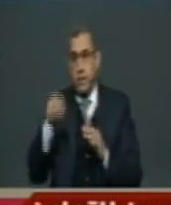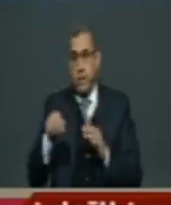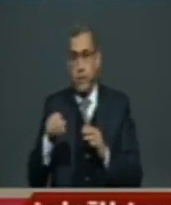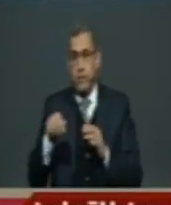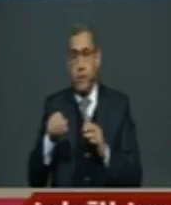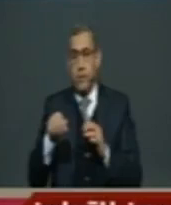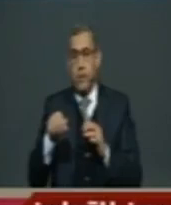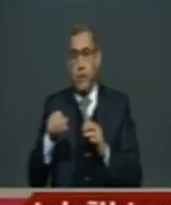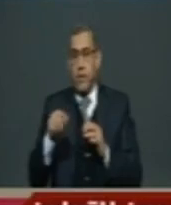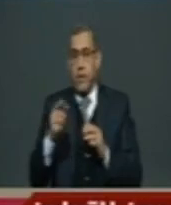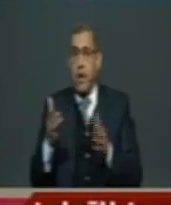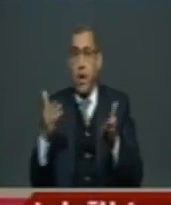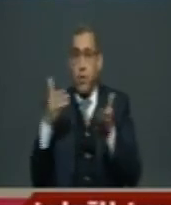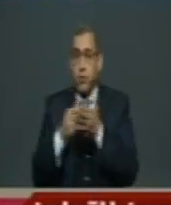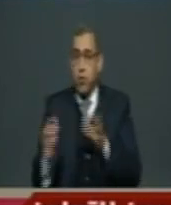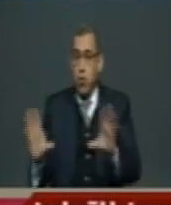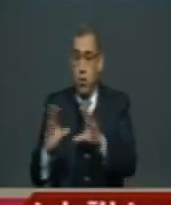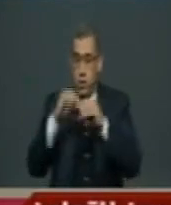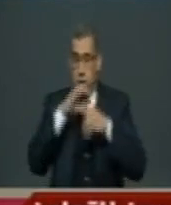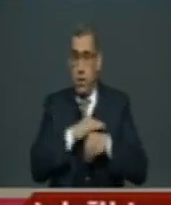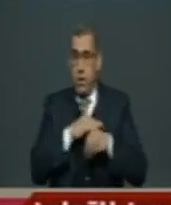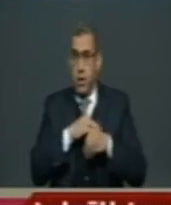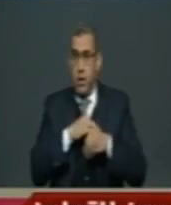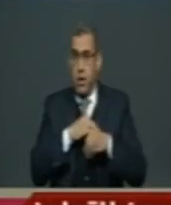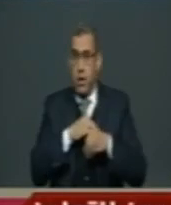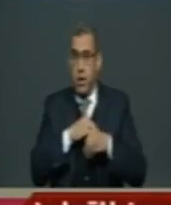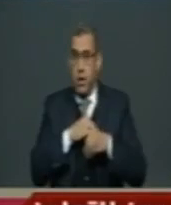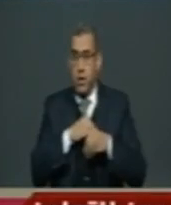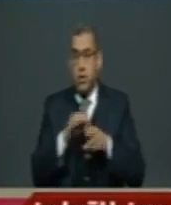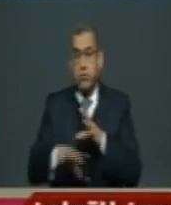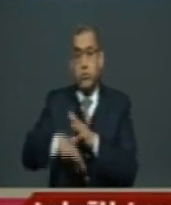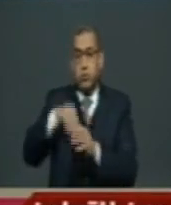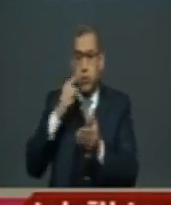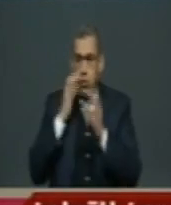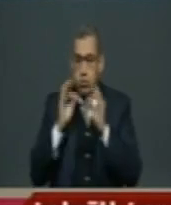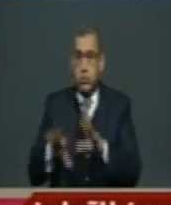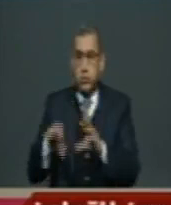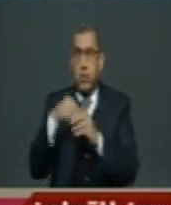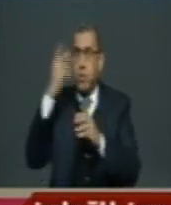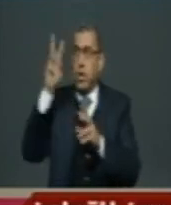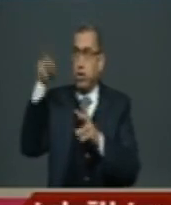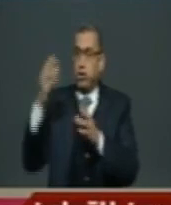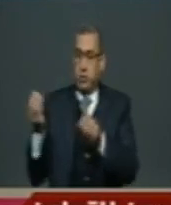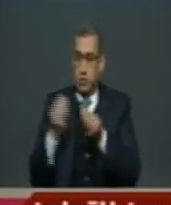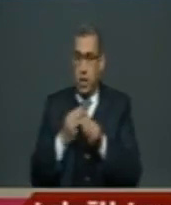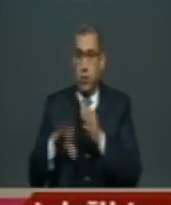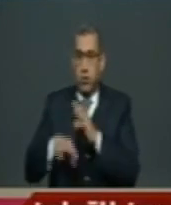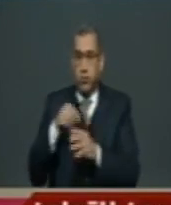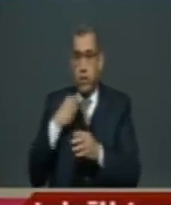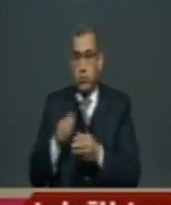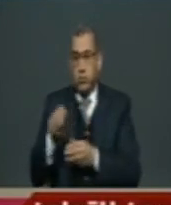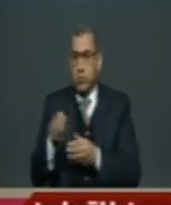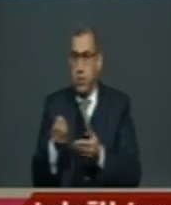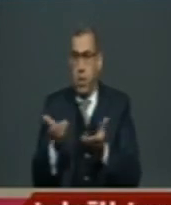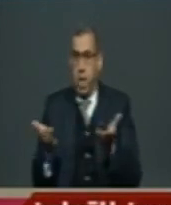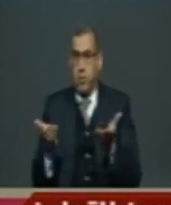مفيش عوائد مباشره منها على ان انا انتج حاجه بشتريها من بره او اصدرها حد. فكان لابد